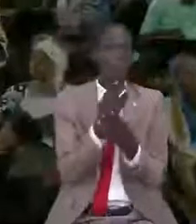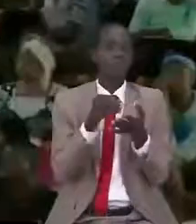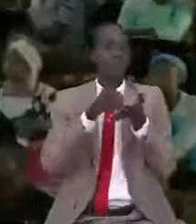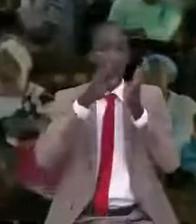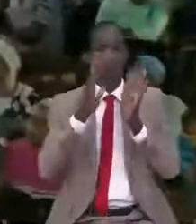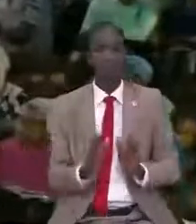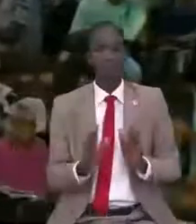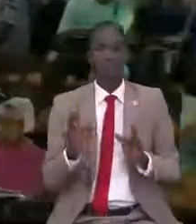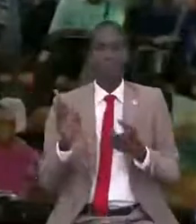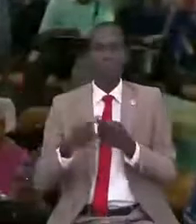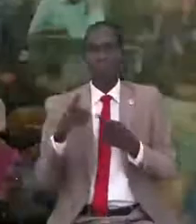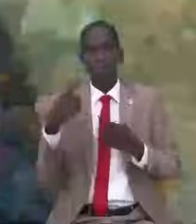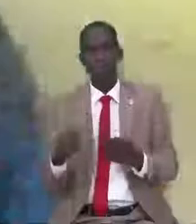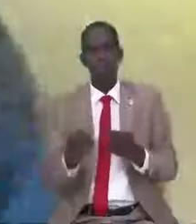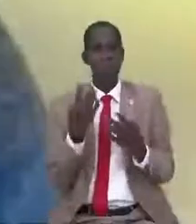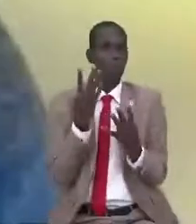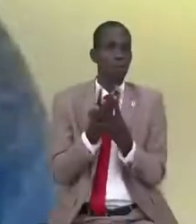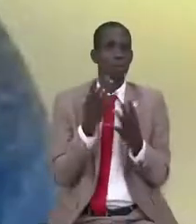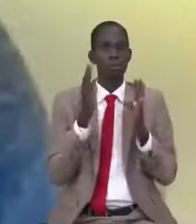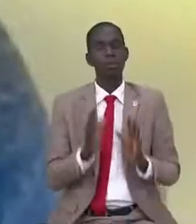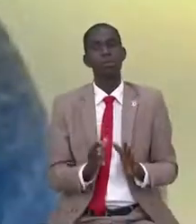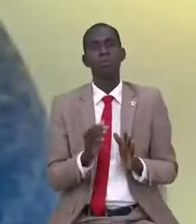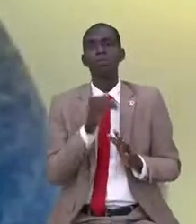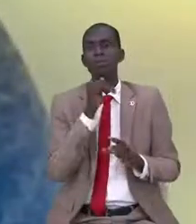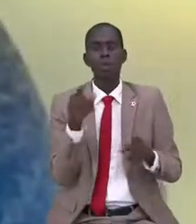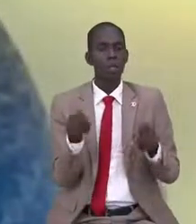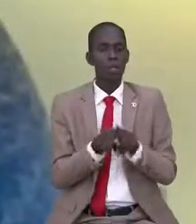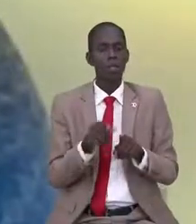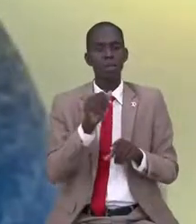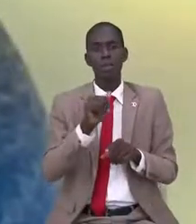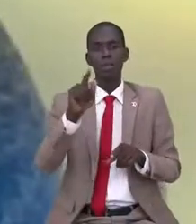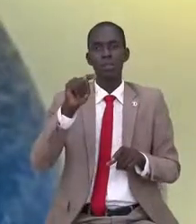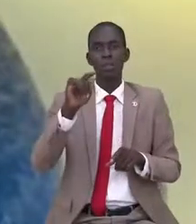propriétaire d'esclaves qui agit envers